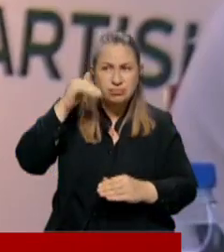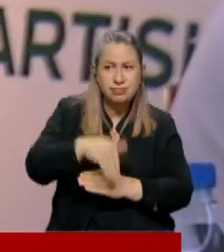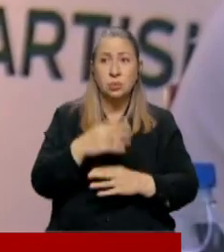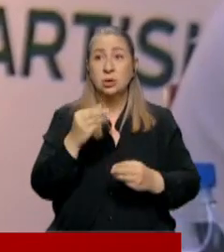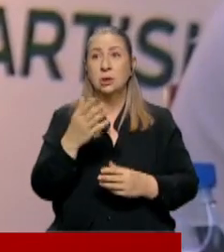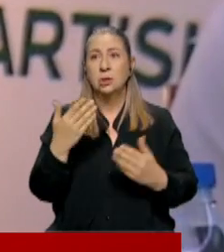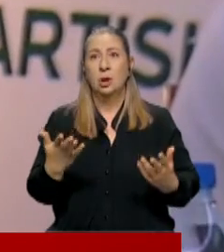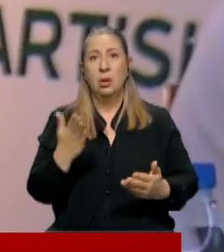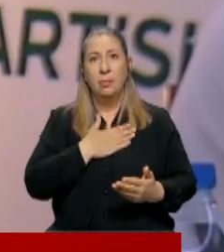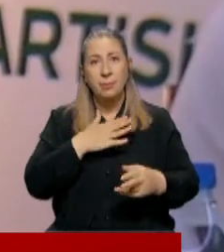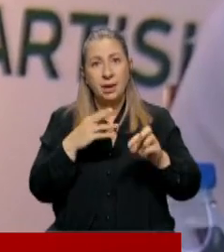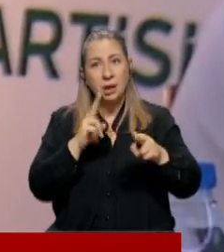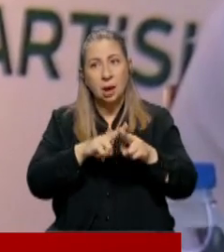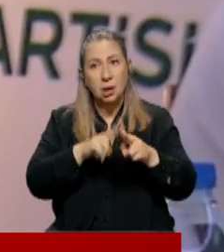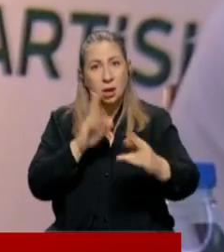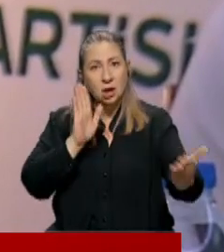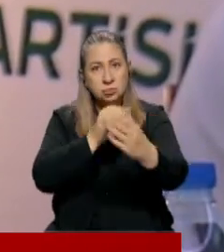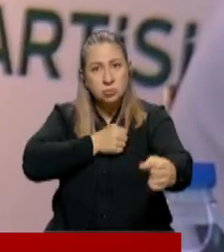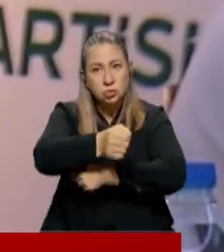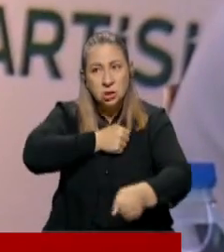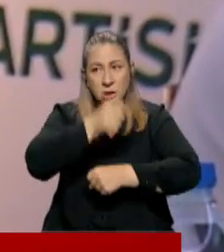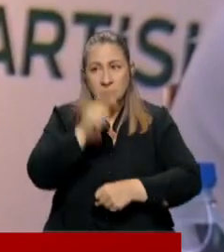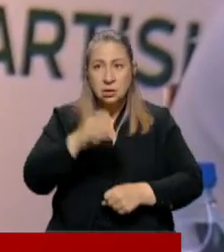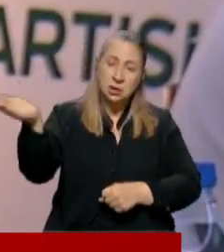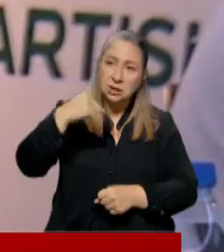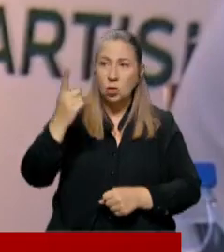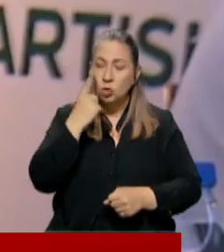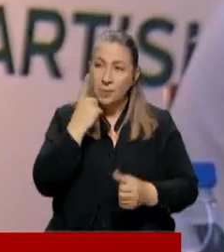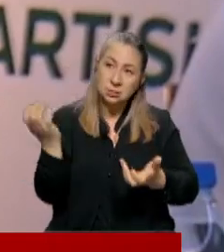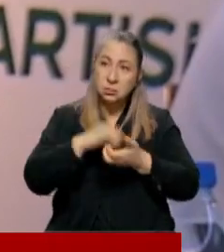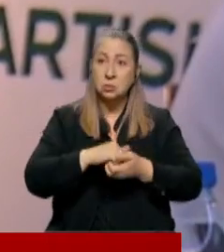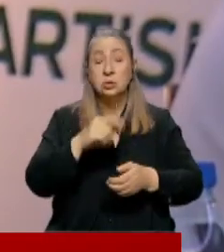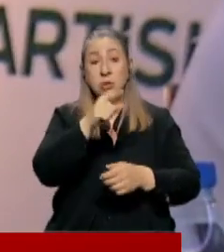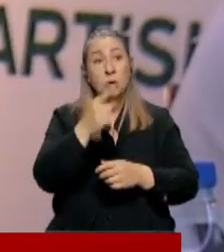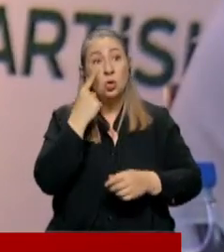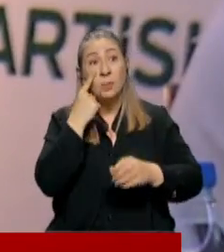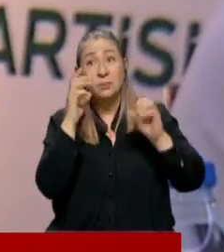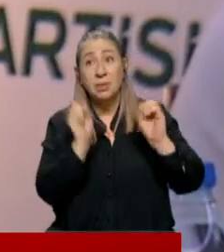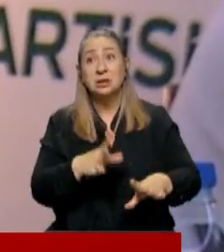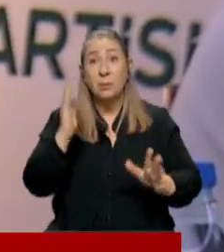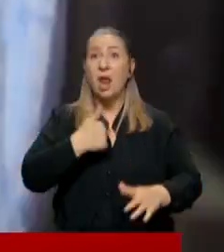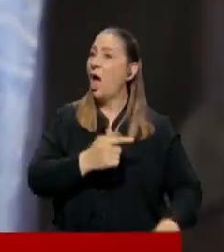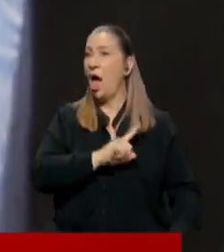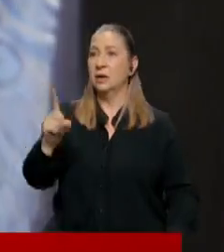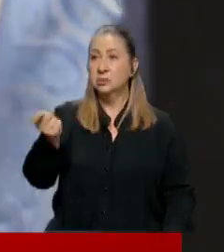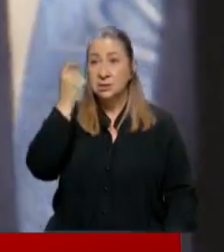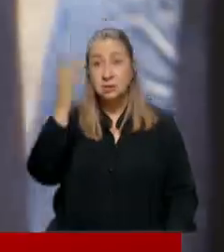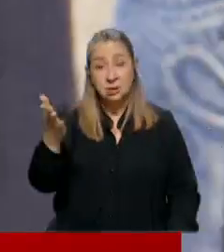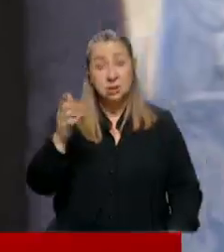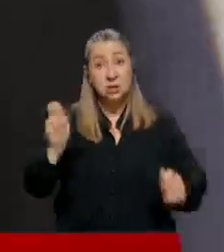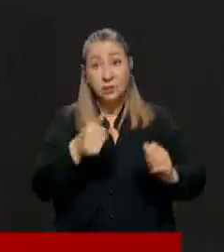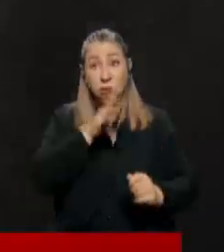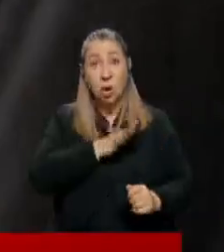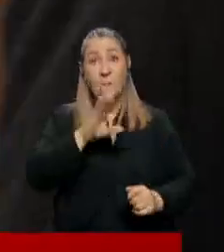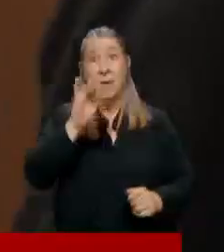çukurlaşmıştır. Ya ben PKK'ya karşı mücadele ederken sana gel hükümet kuralım dedim. Memleketi hükümetsiz bırakma pahasına bana hayır dedi. Davutoğlu MHP